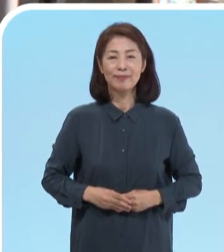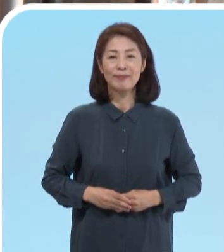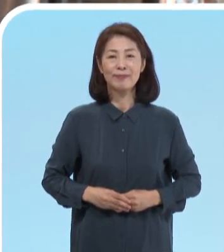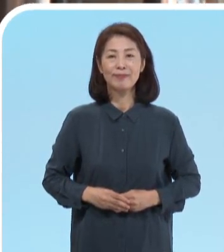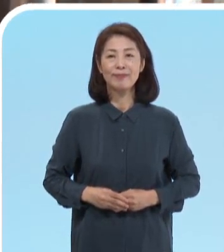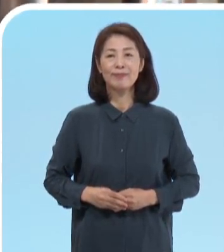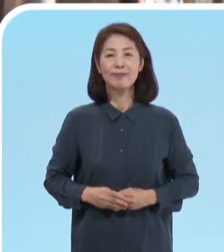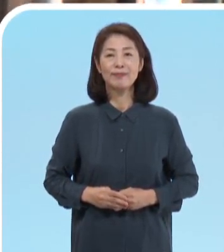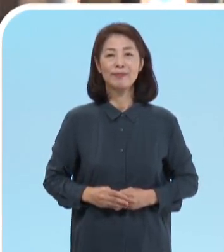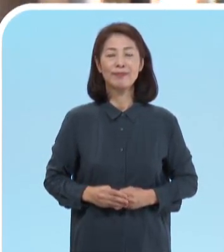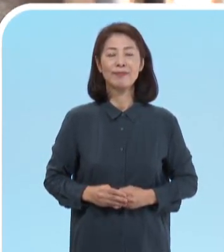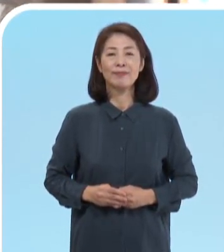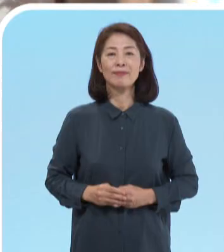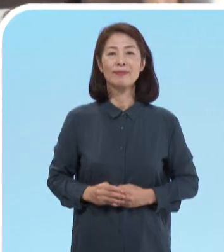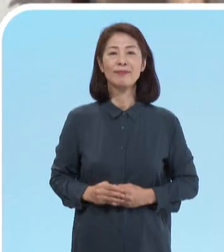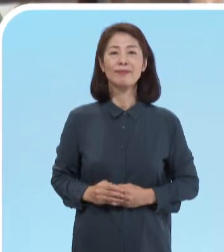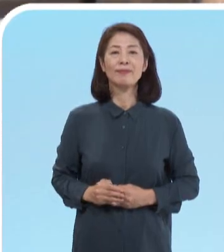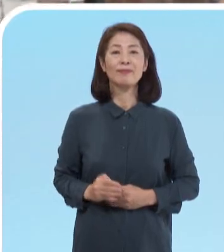さらに